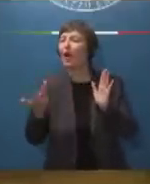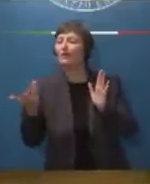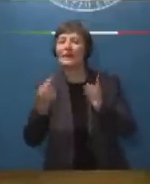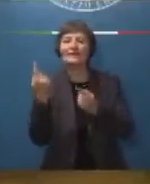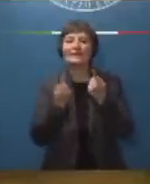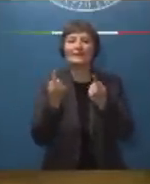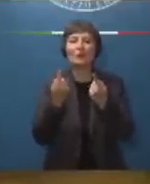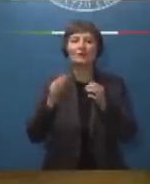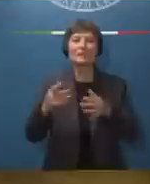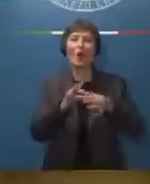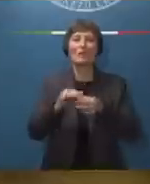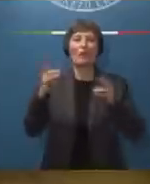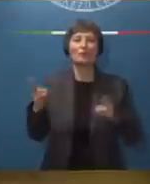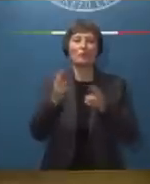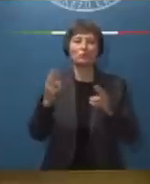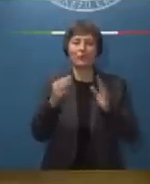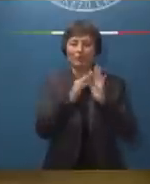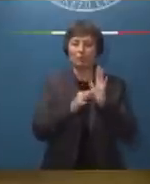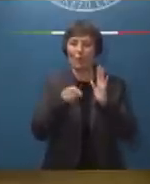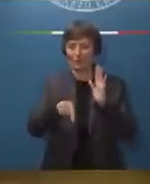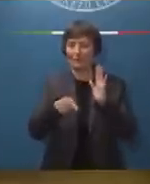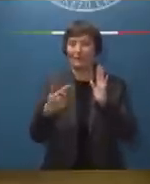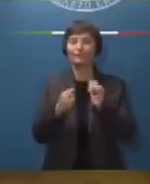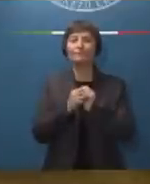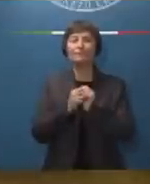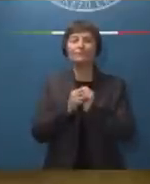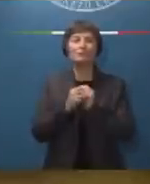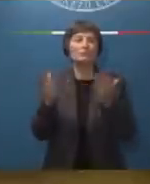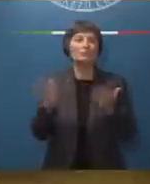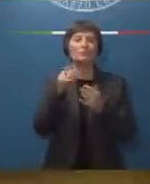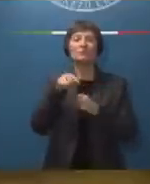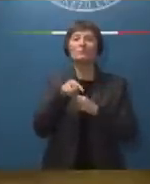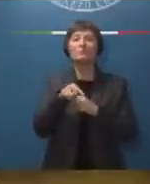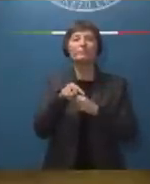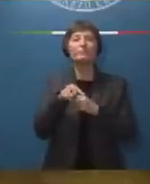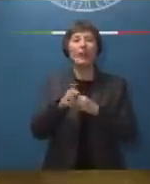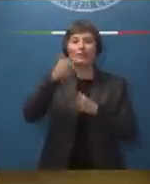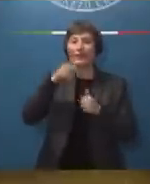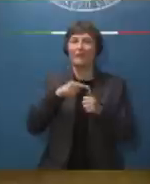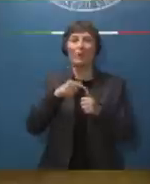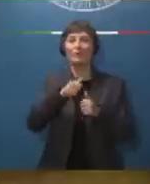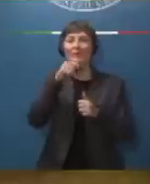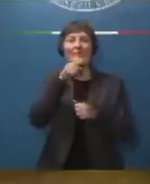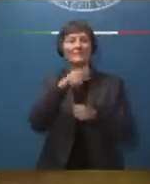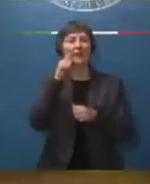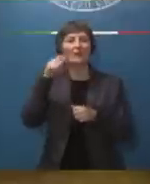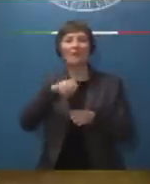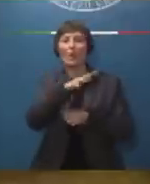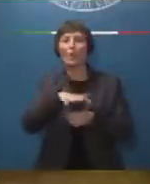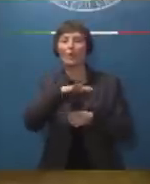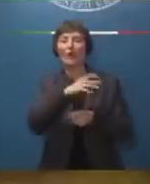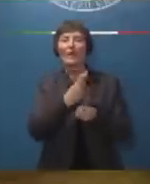concreti e voglio sottolineare che uno dei punti e il ritorno in Ucraina di tutti i ehm